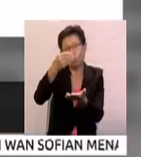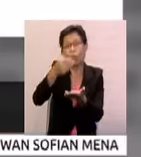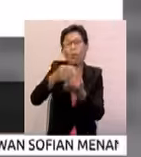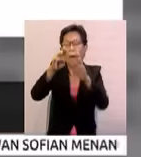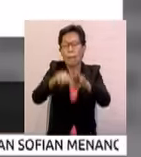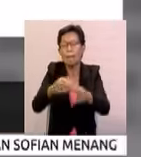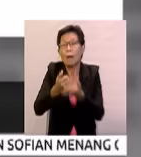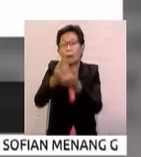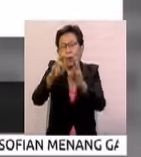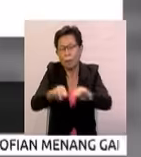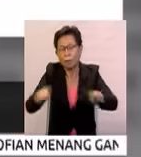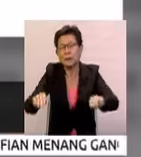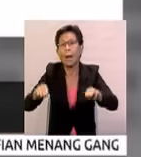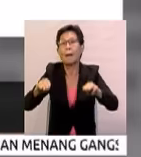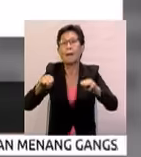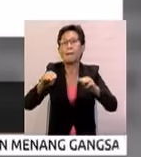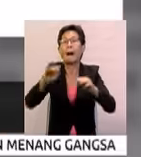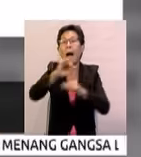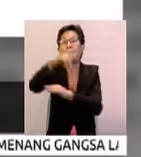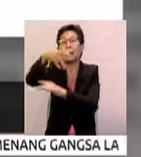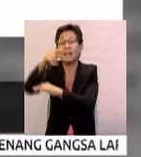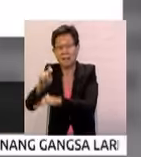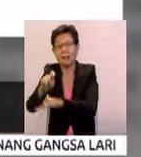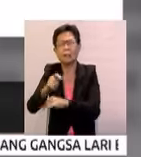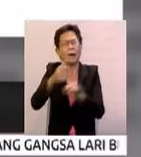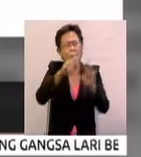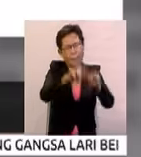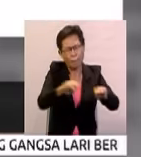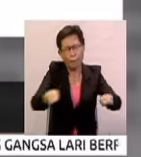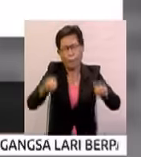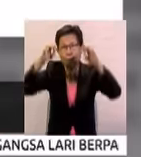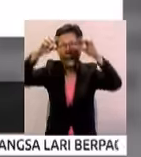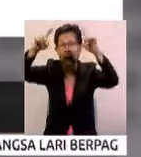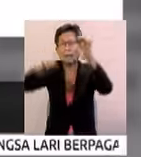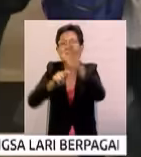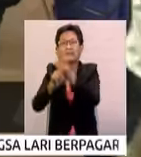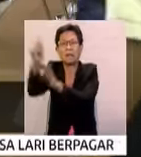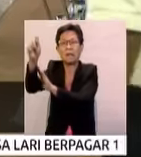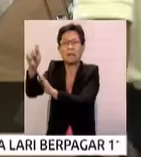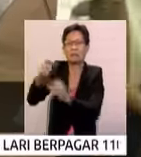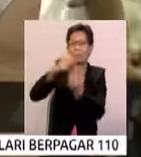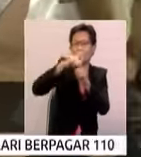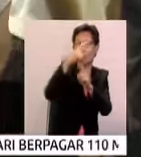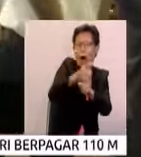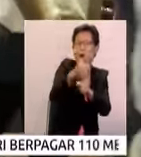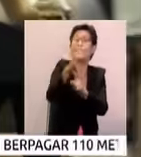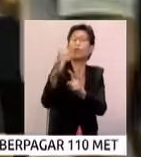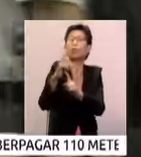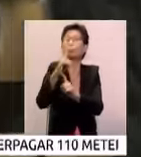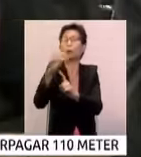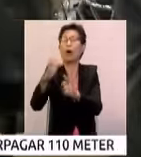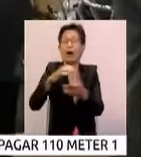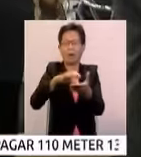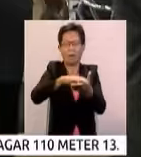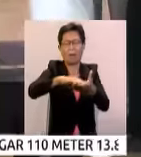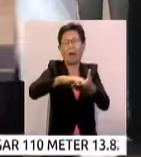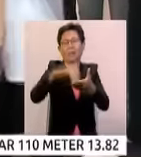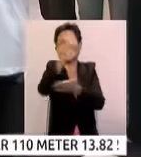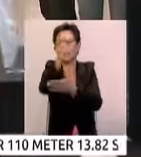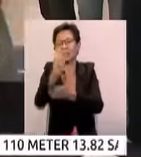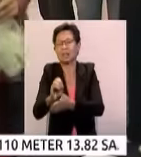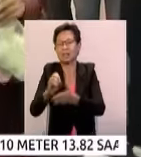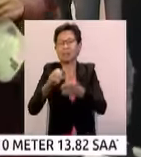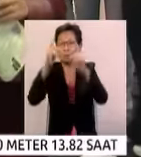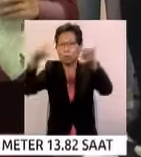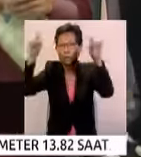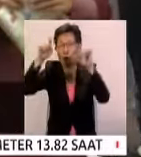tinggi. Di bawah bantuan itu, setiap penuntut pendidikan tinggi diberi RM100 melalui kad diskaun Siswa Bank